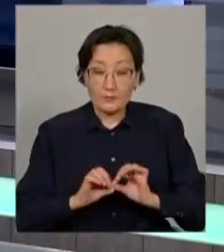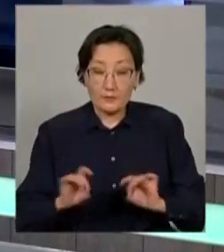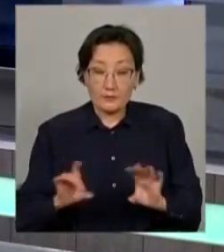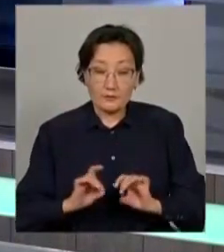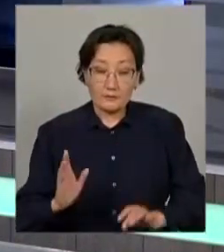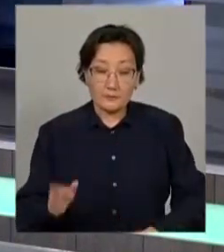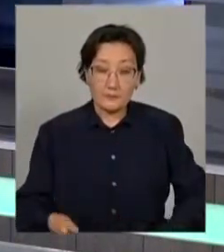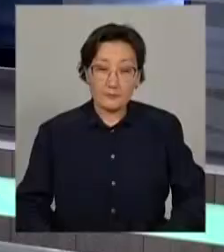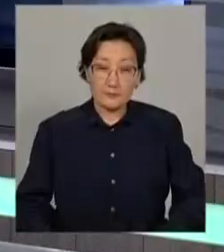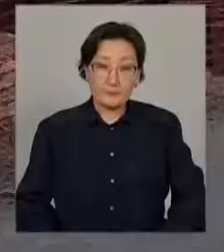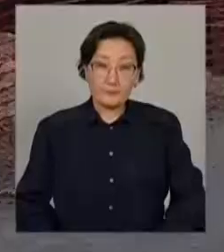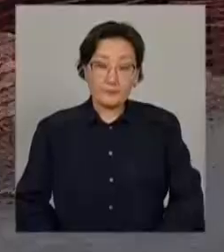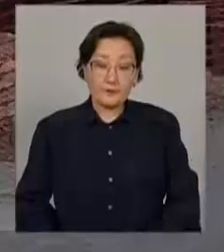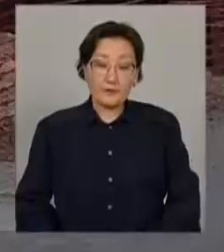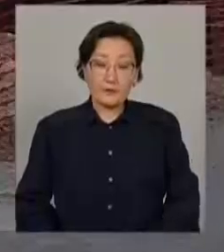Нұртайұлы айтсын.